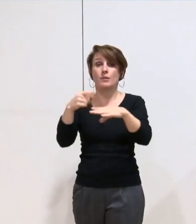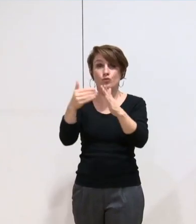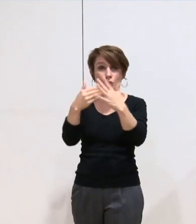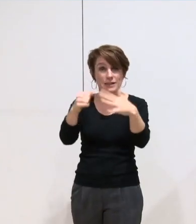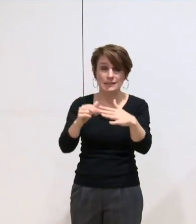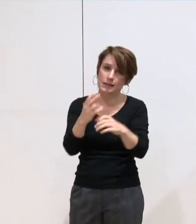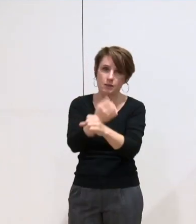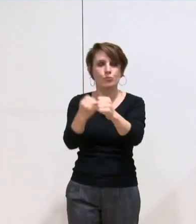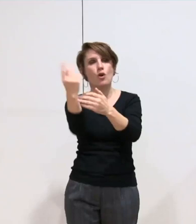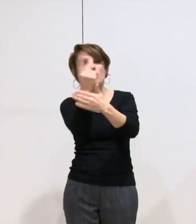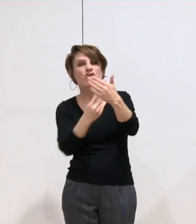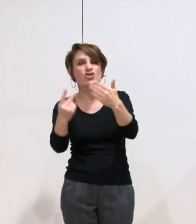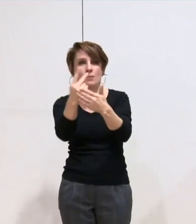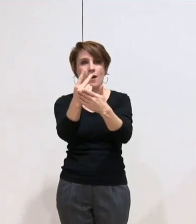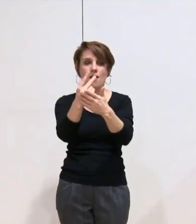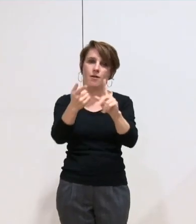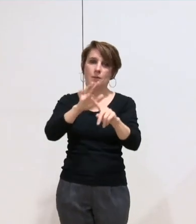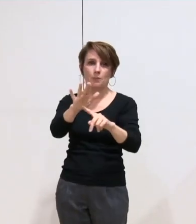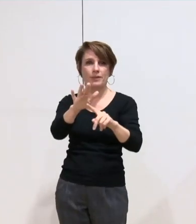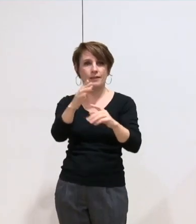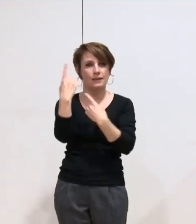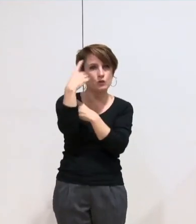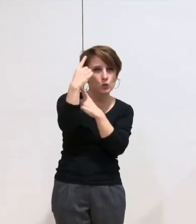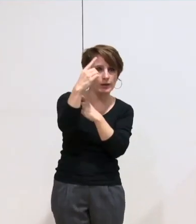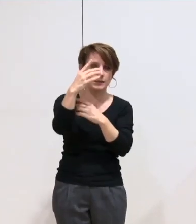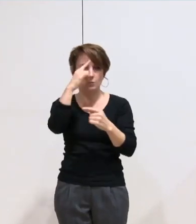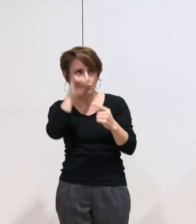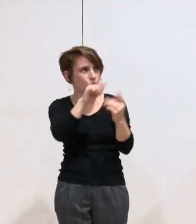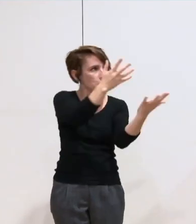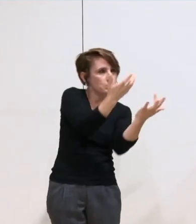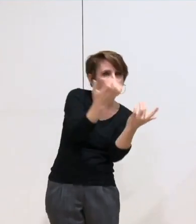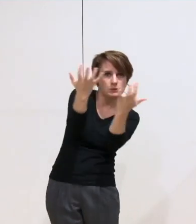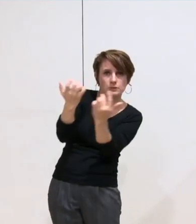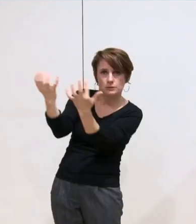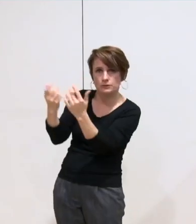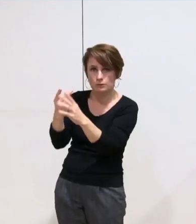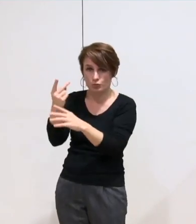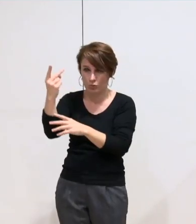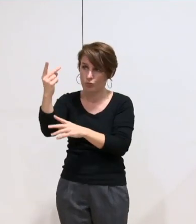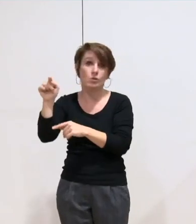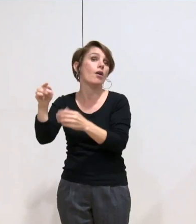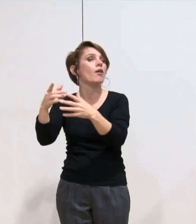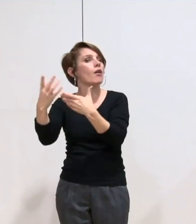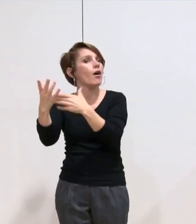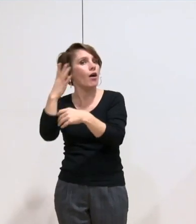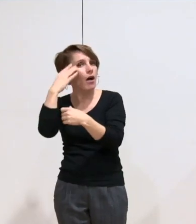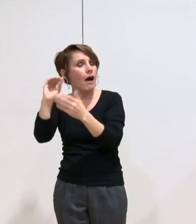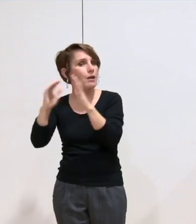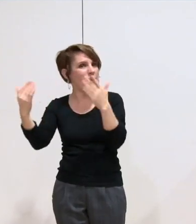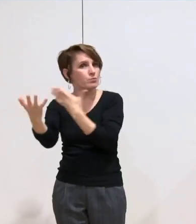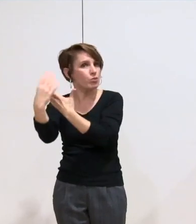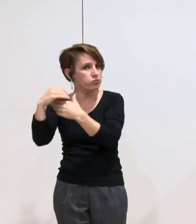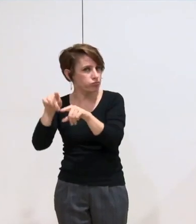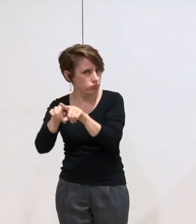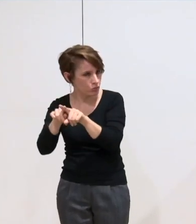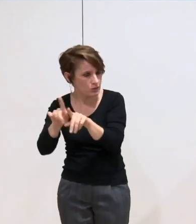va donc décliner les actions qui seront entreprises et qui incluront bien sûr Alpexpo, mais aussi tous les autres